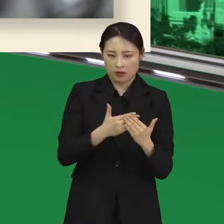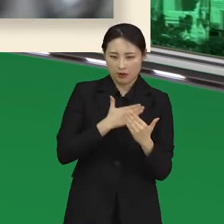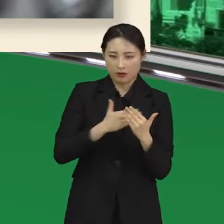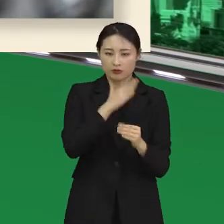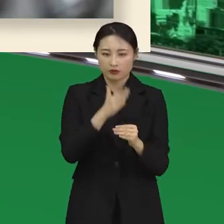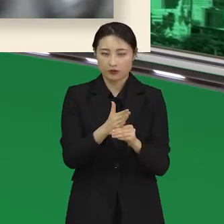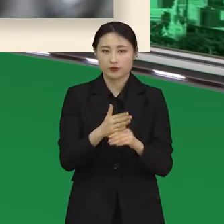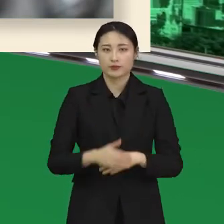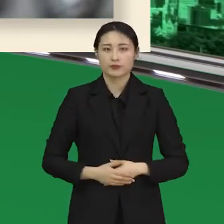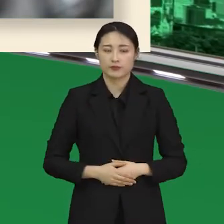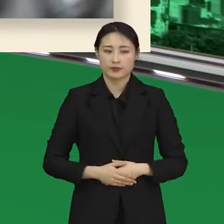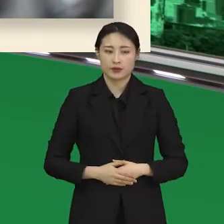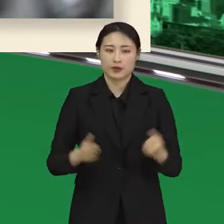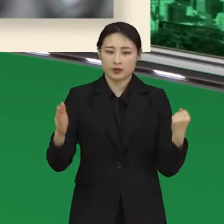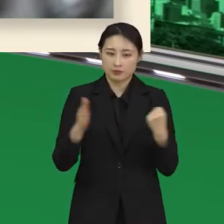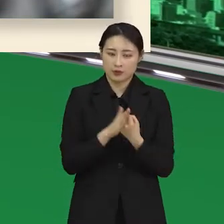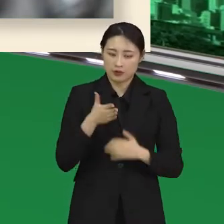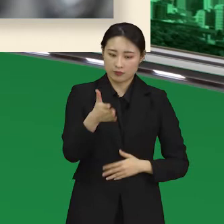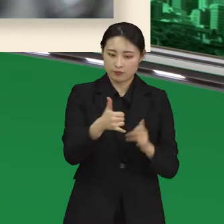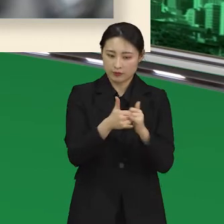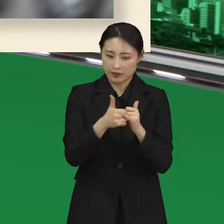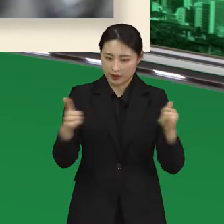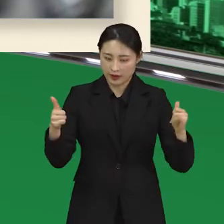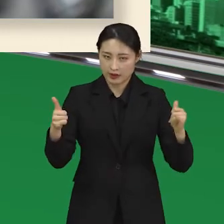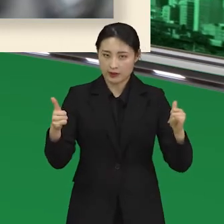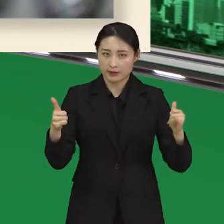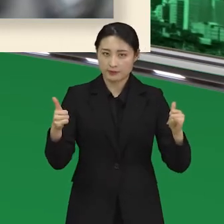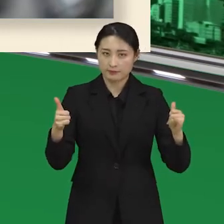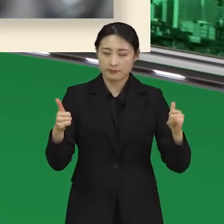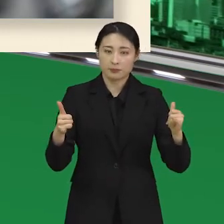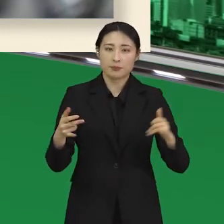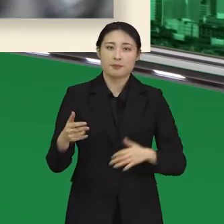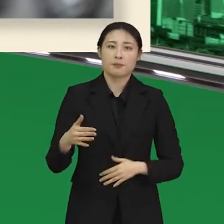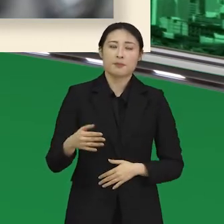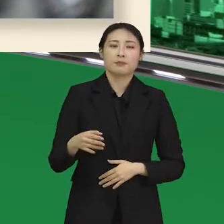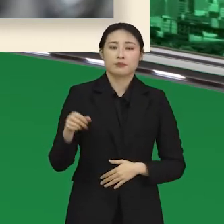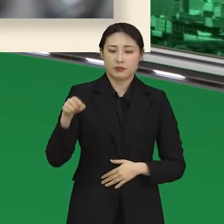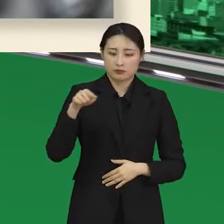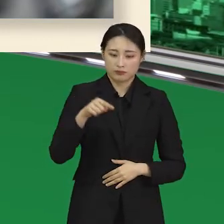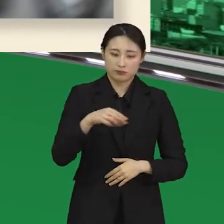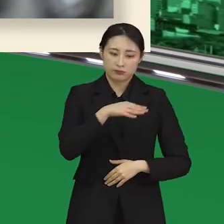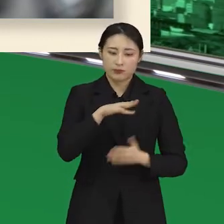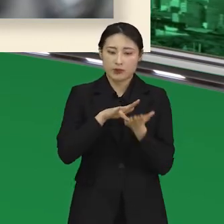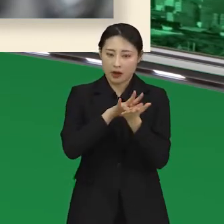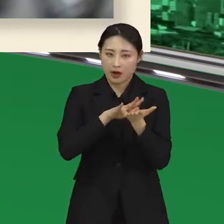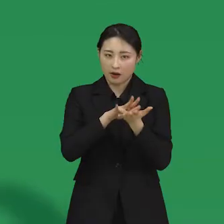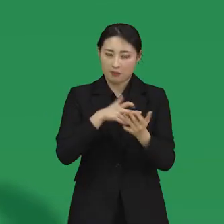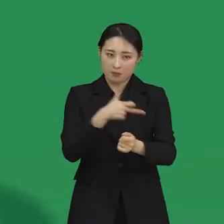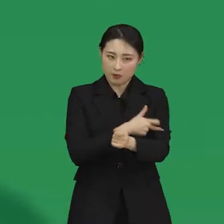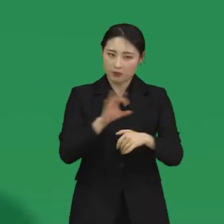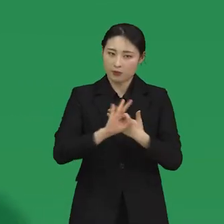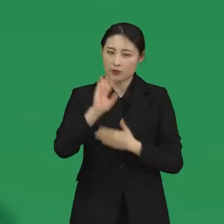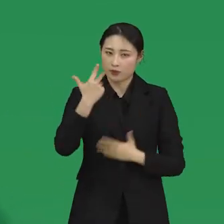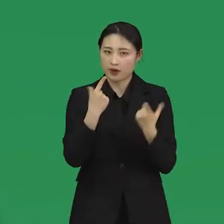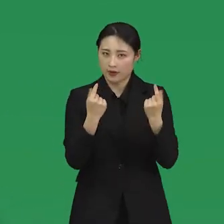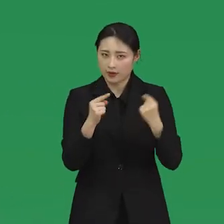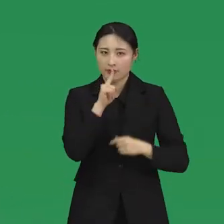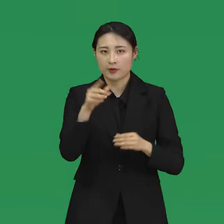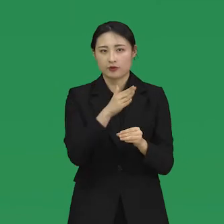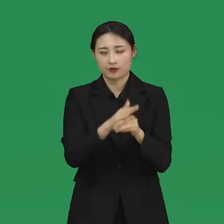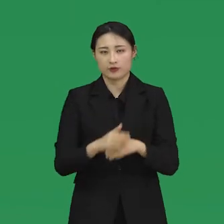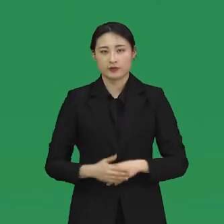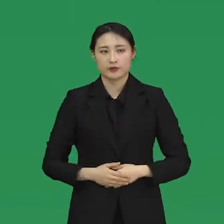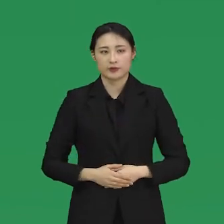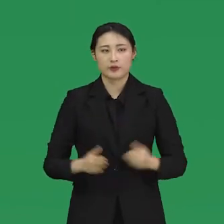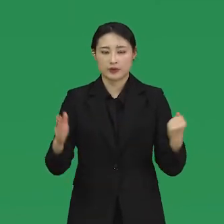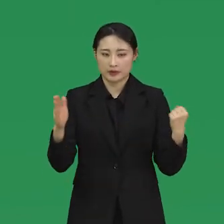바이러스가 백신이 무력화할 정도로 치명적일 가능성은 높지 않다고 전망했습니다. WHO도